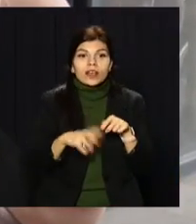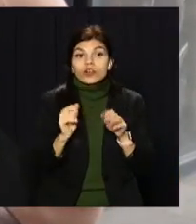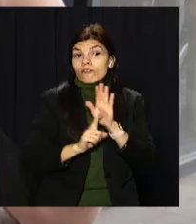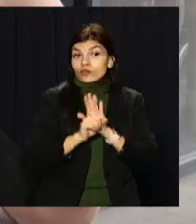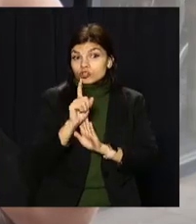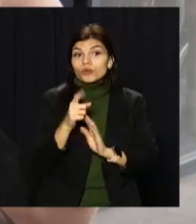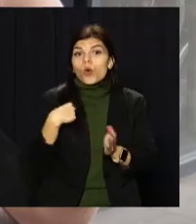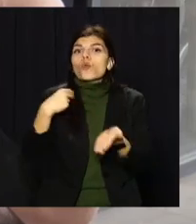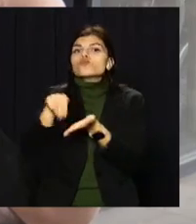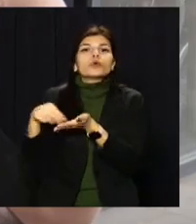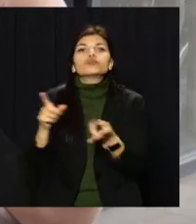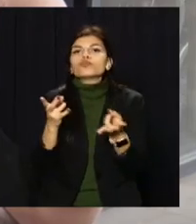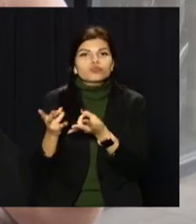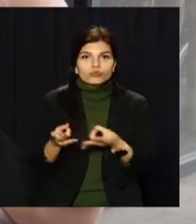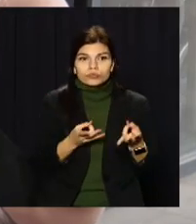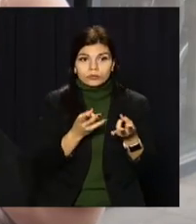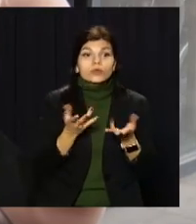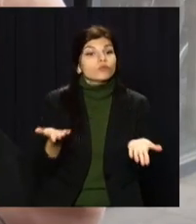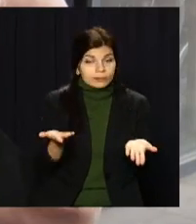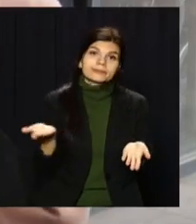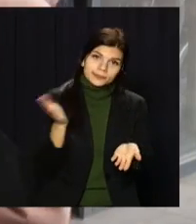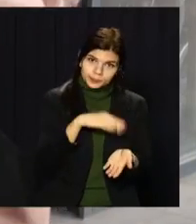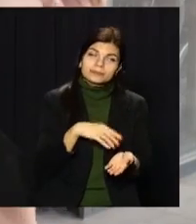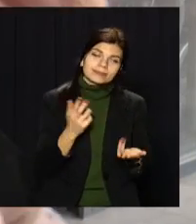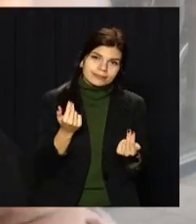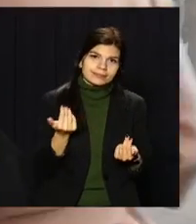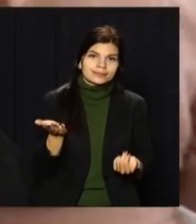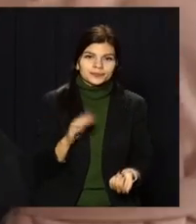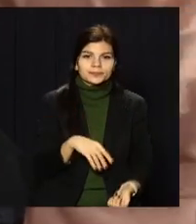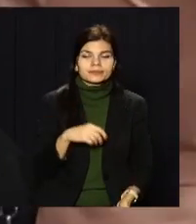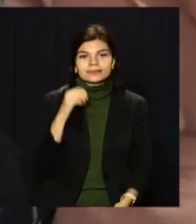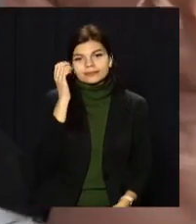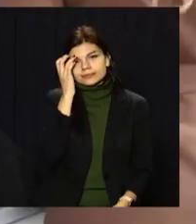початку придбаємо все необхідне. Ну що, ходімо? Так, ходімо.